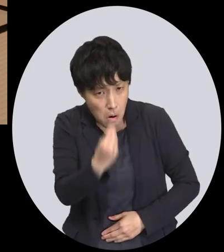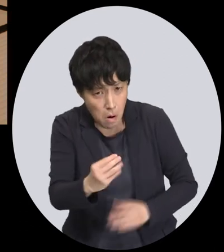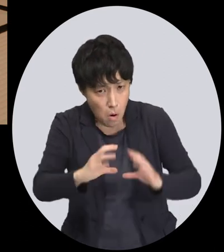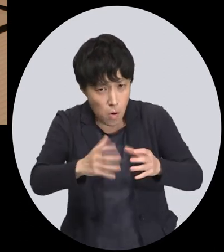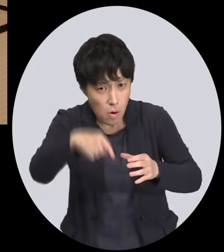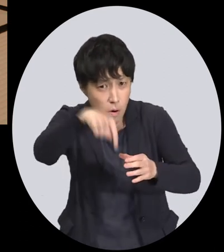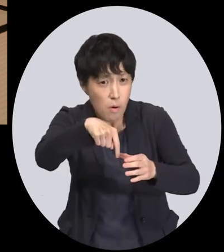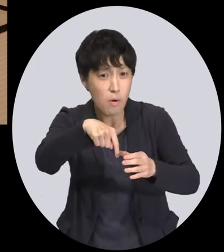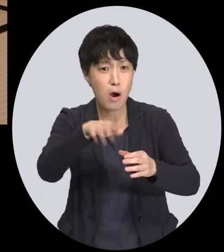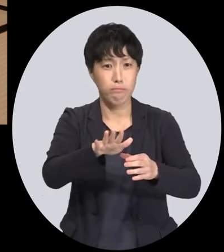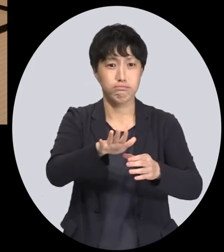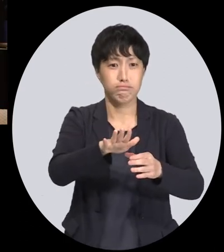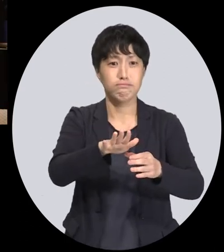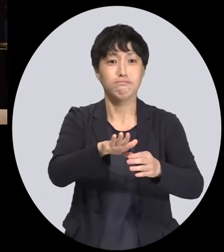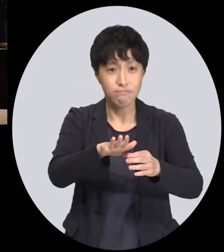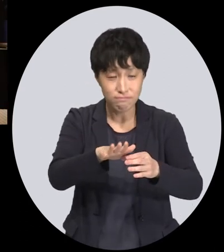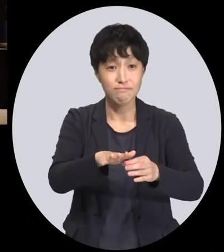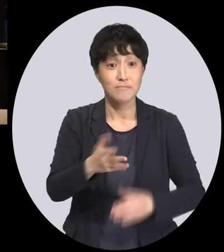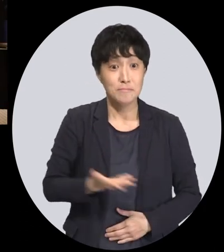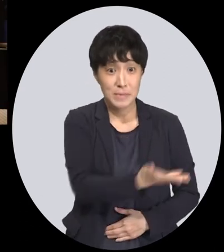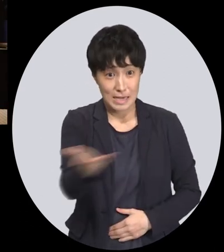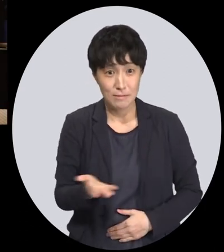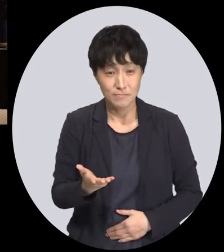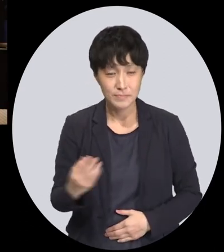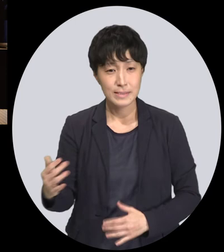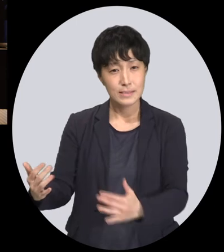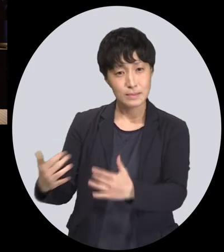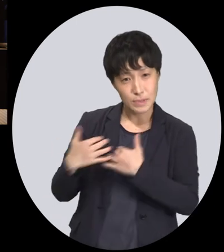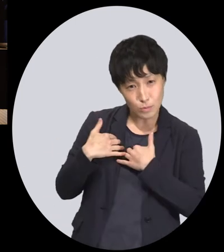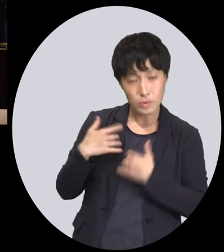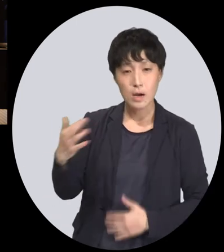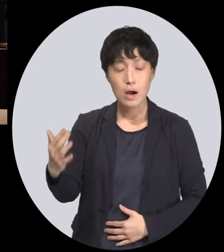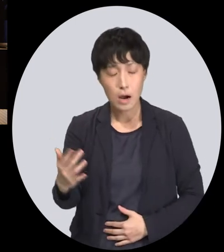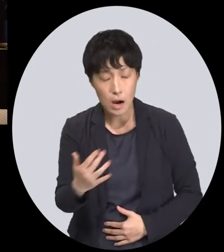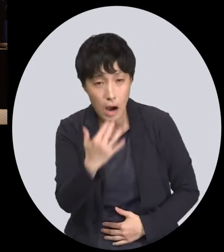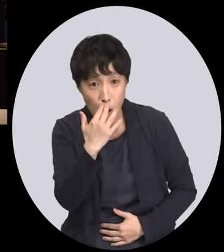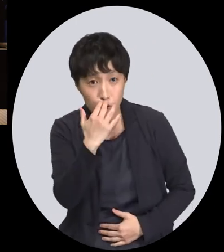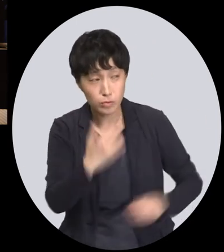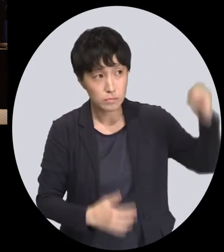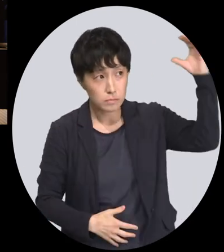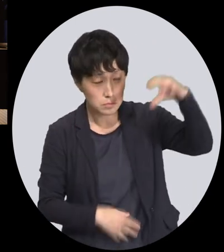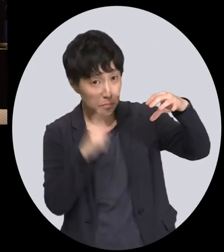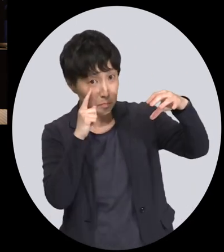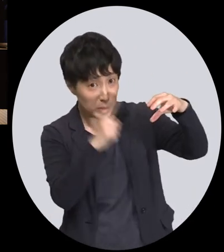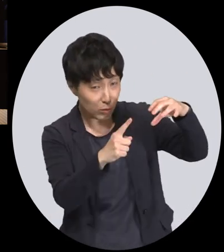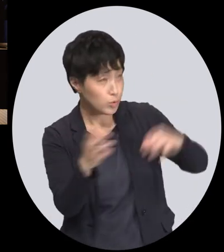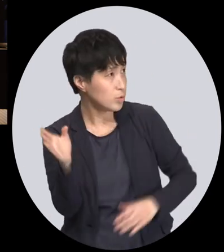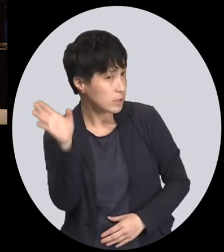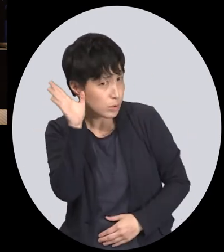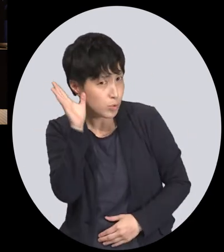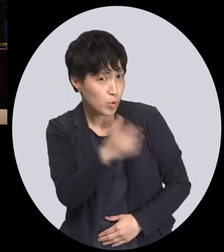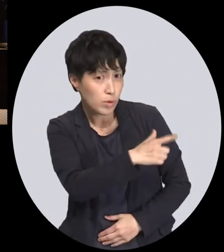って言うんですね永久劇場の中のさらなる迷宮世界なん